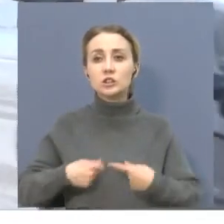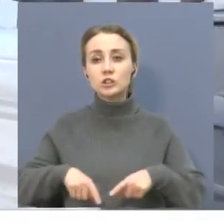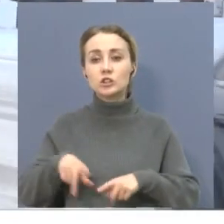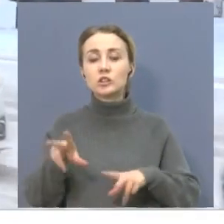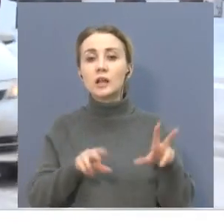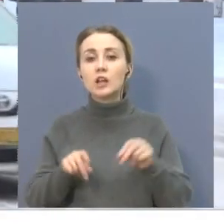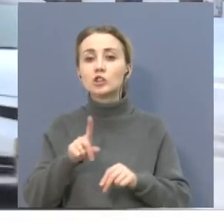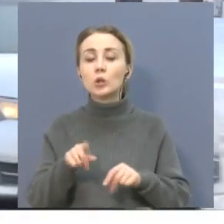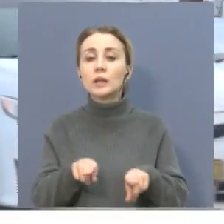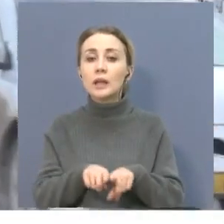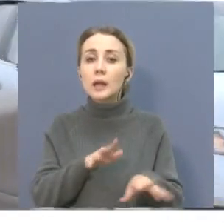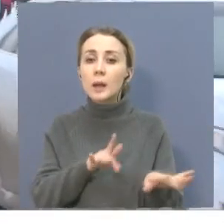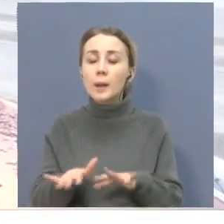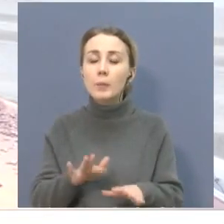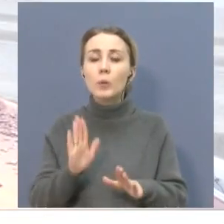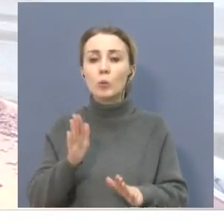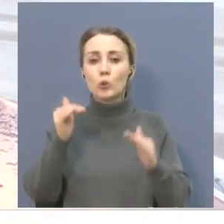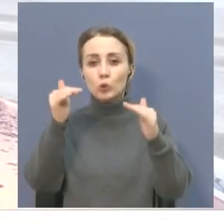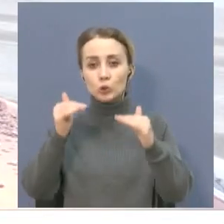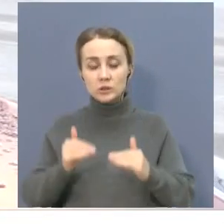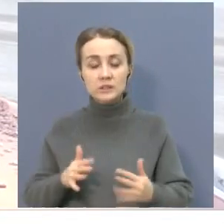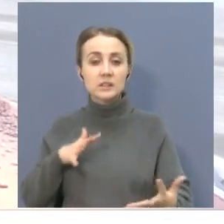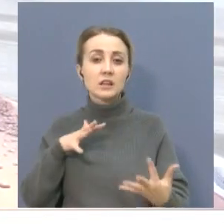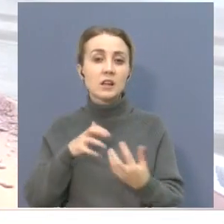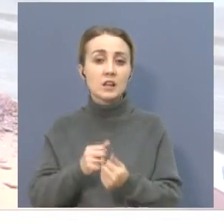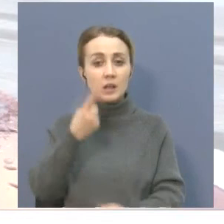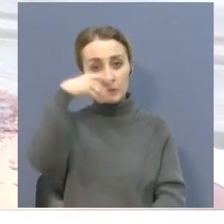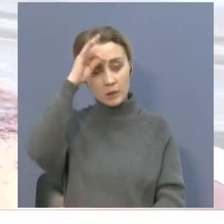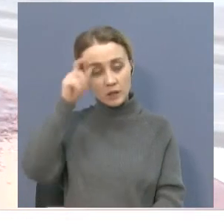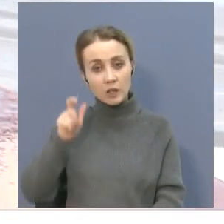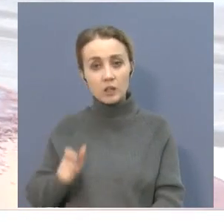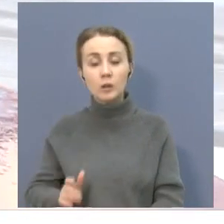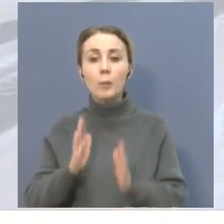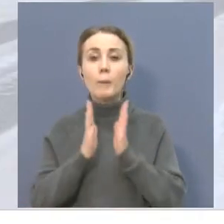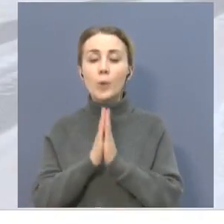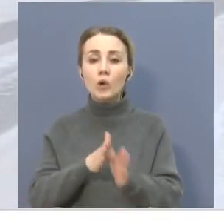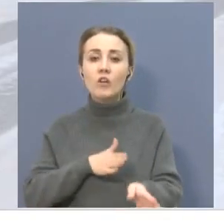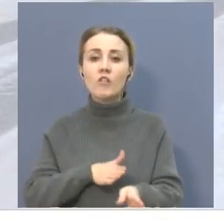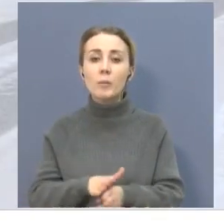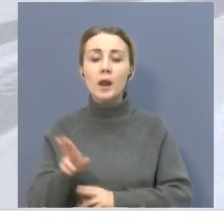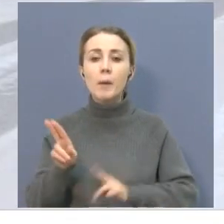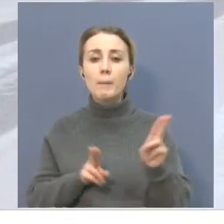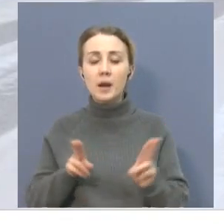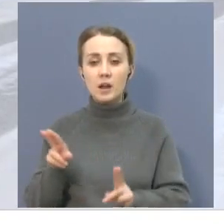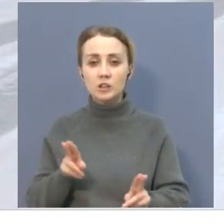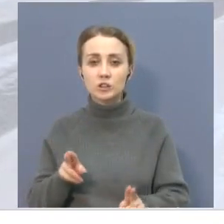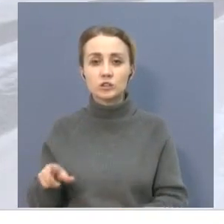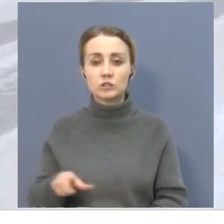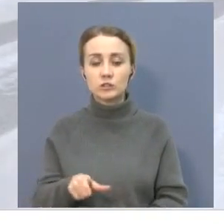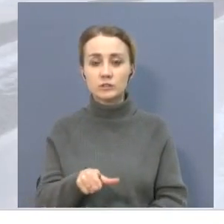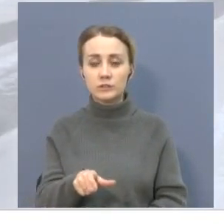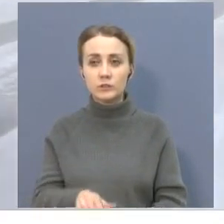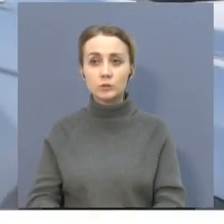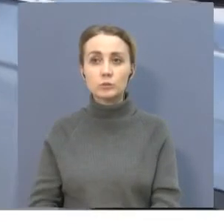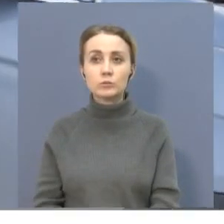көлік оқиғасы санының артуына біршама ықпал етеді деген үмітте. Осыған байланысты өңір полицейлері тұрғындардан жол ережелерін бұзбауды және жолдардың